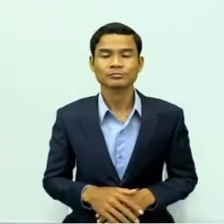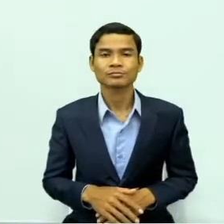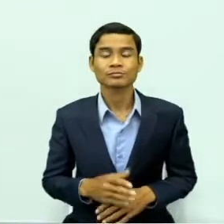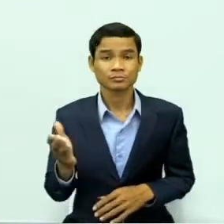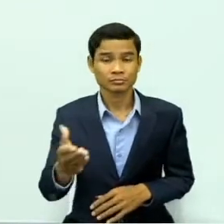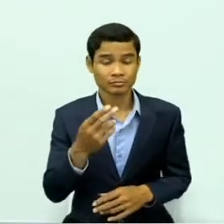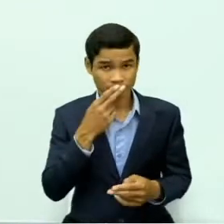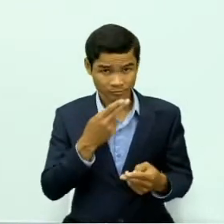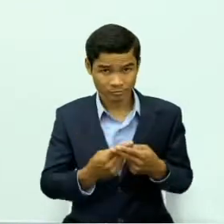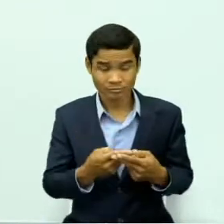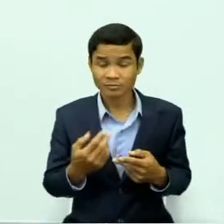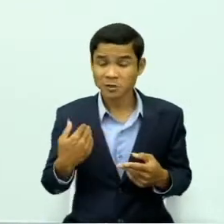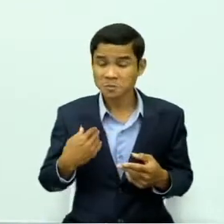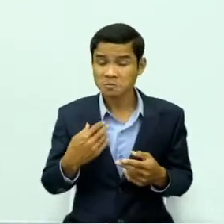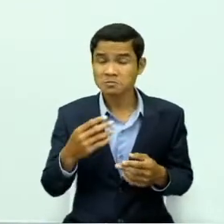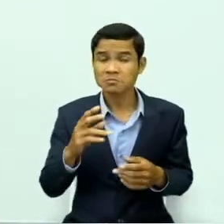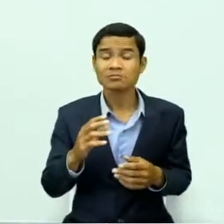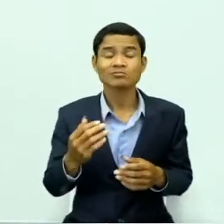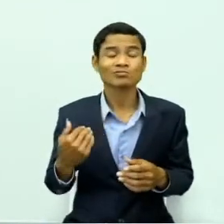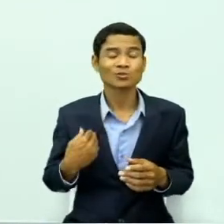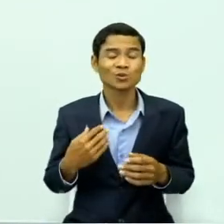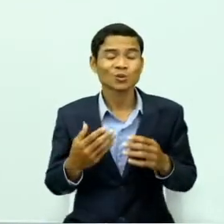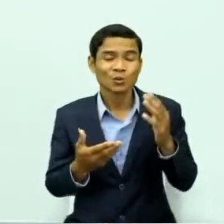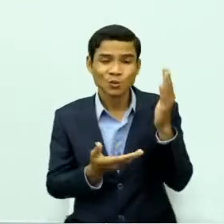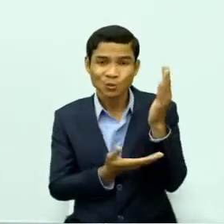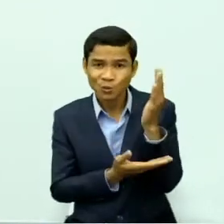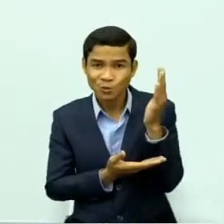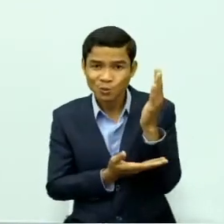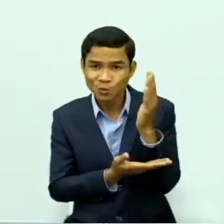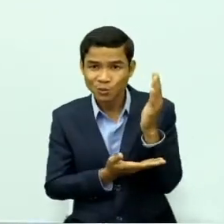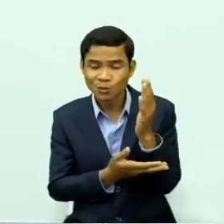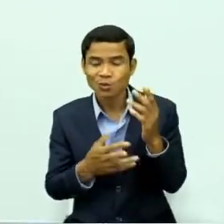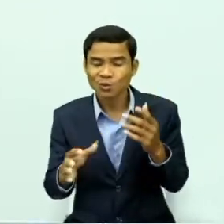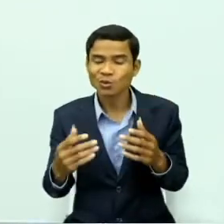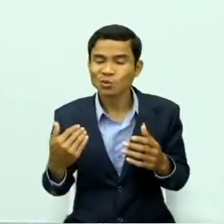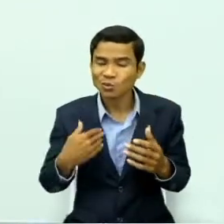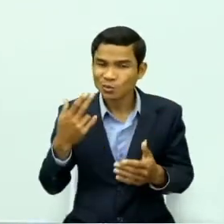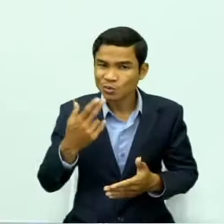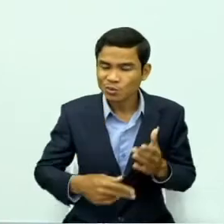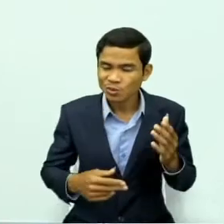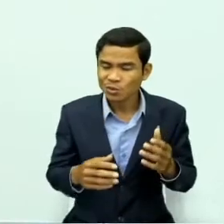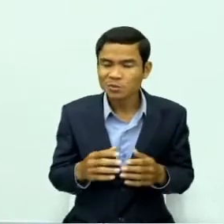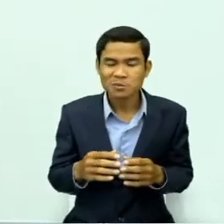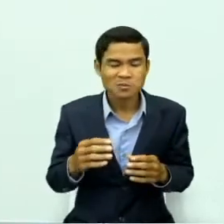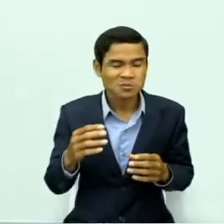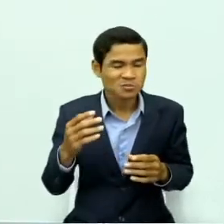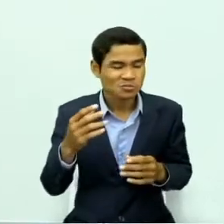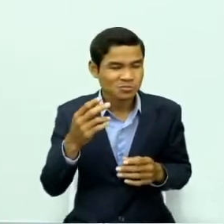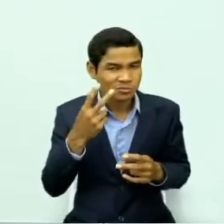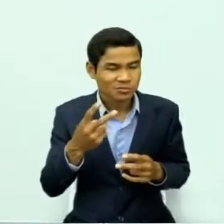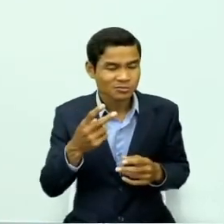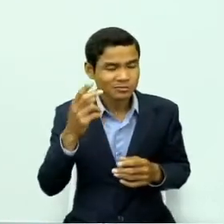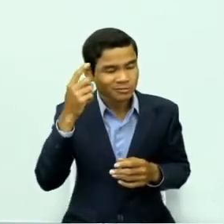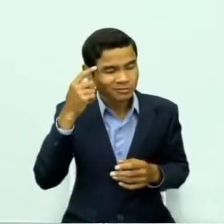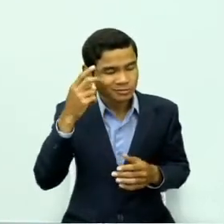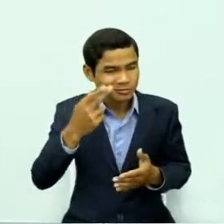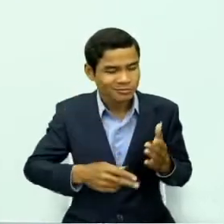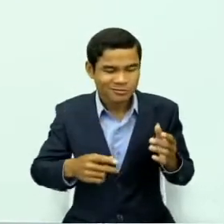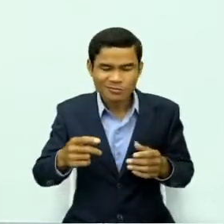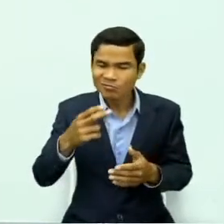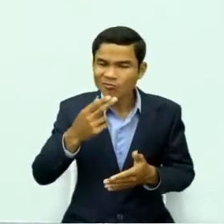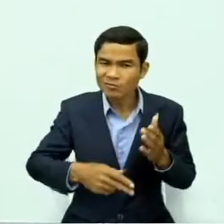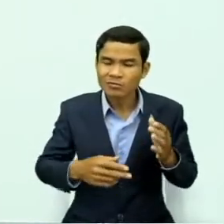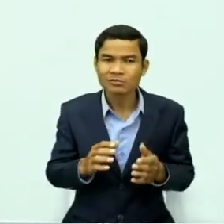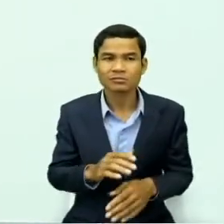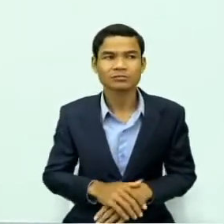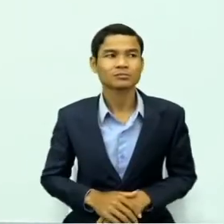Còn chà lời mới rụp ấy kê cơn. Miền ô hai miền ấy nè. Nì. Miền ấy kê cơn còn đang ớt.